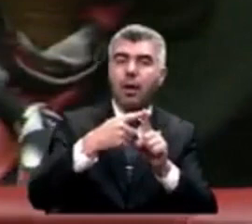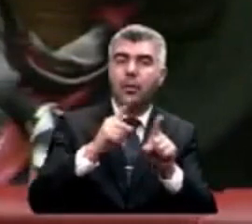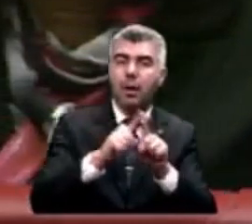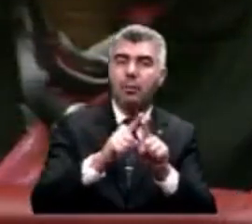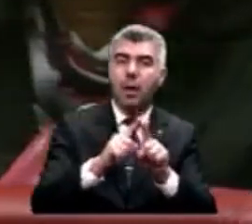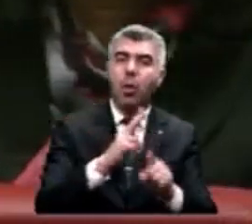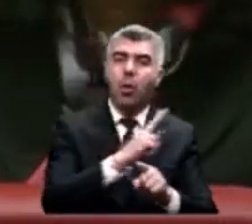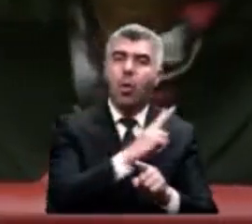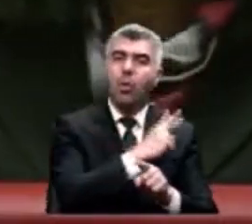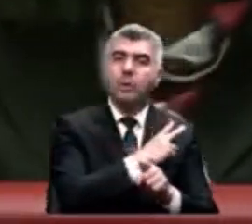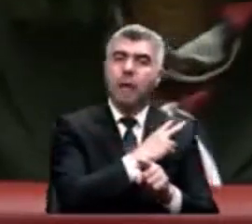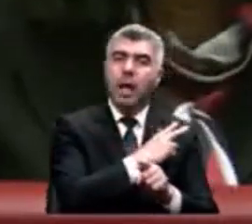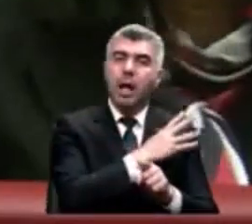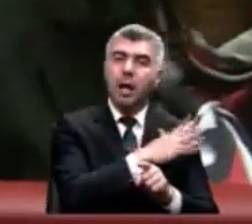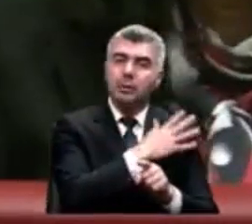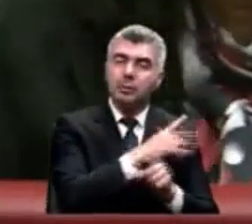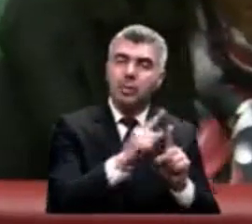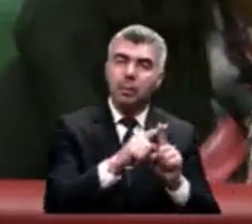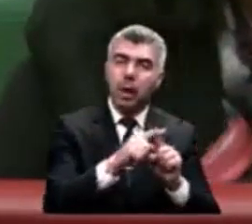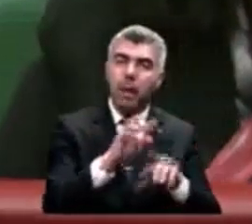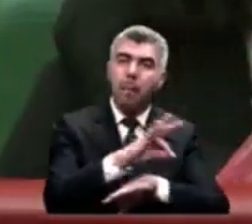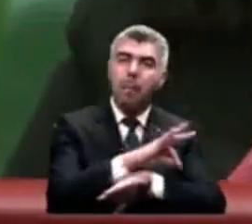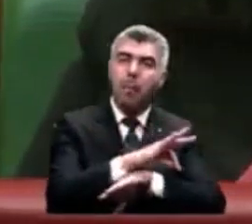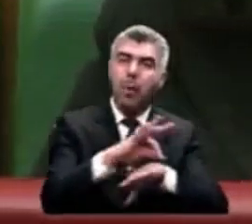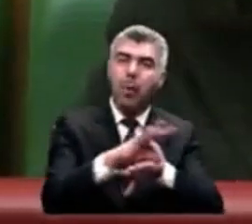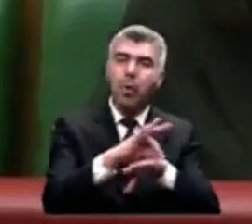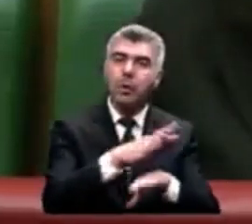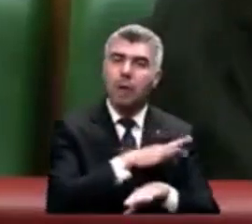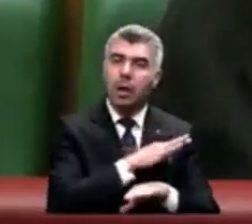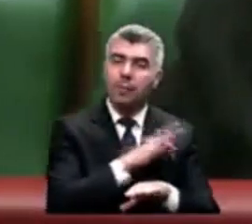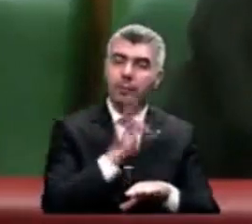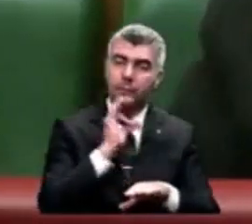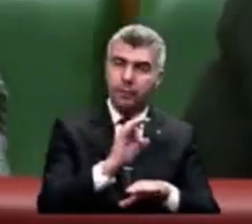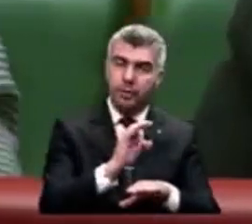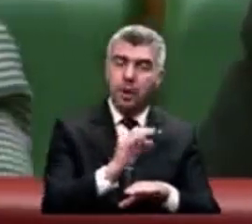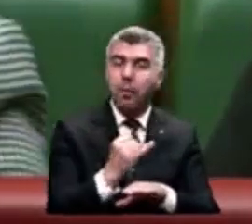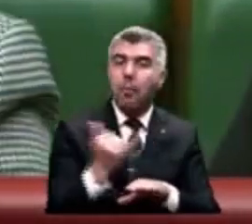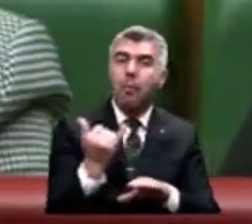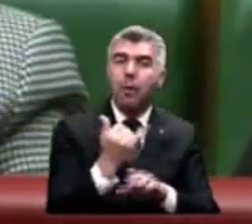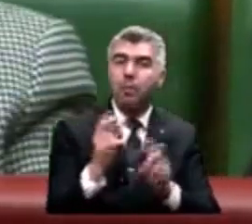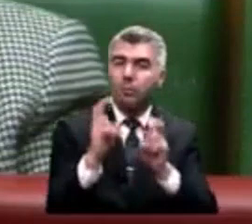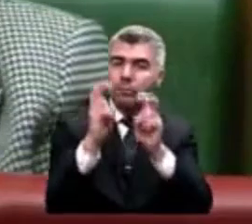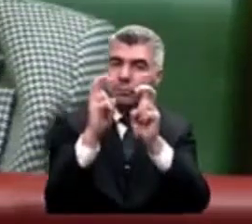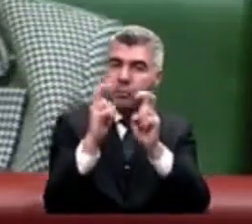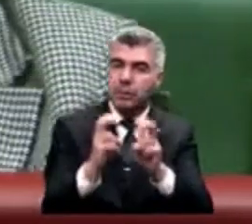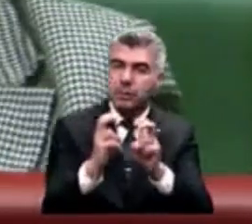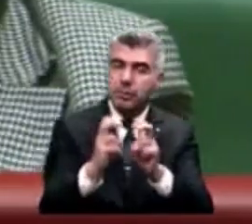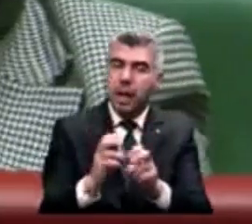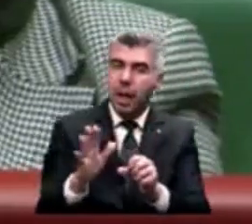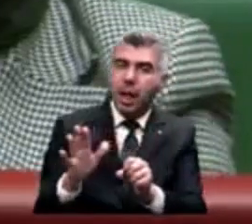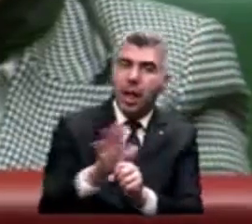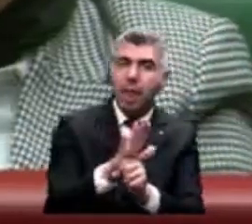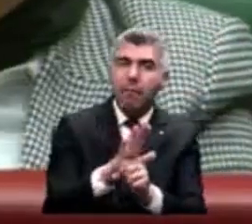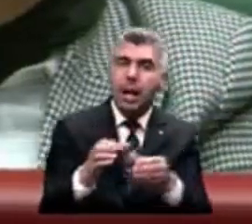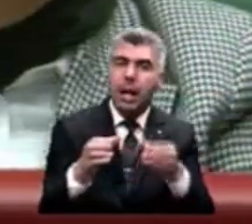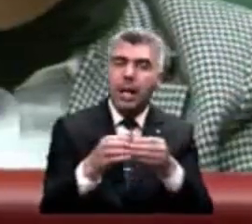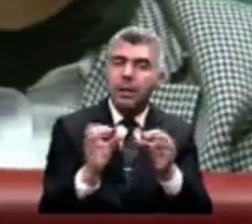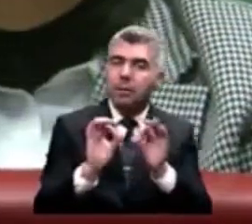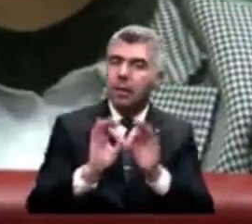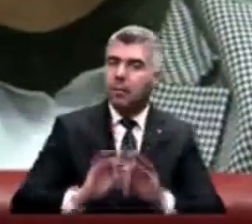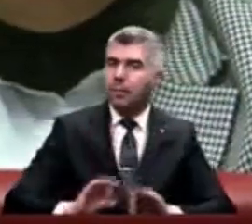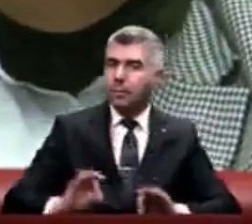الأساتذة الذين يتم توظيفهم، وذلك بهدف تقليص من الاقتضاض.